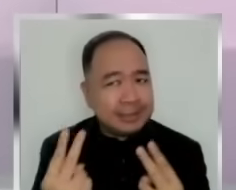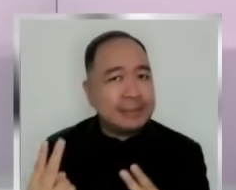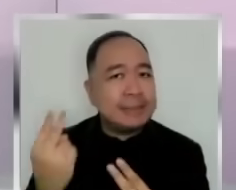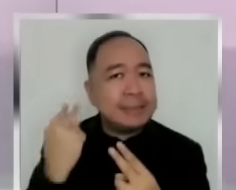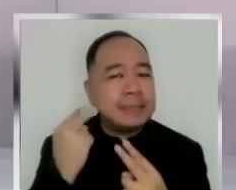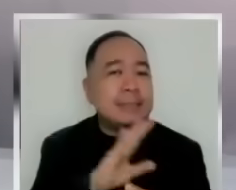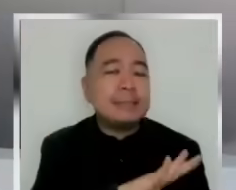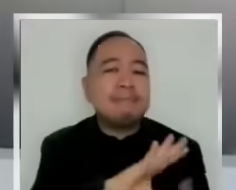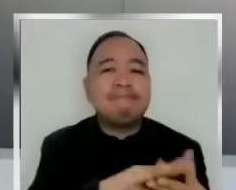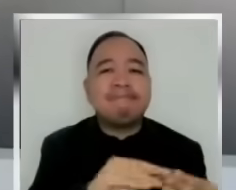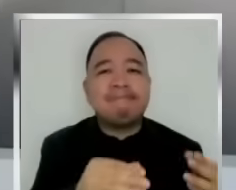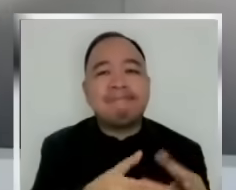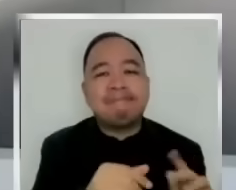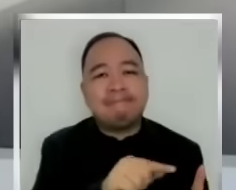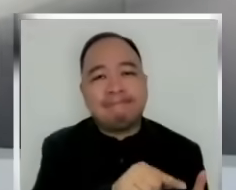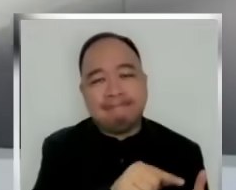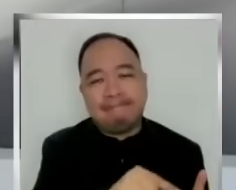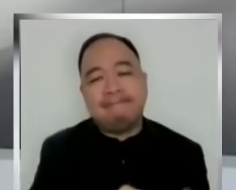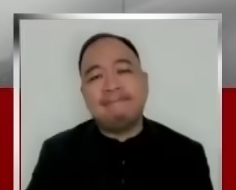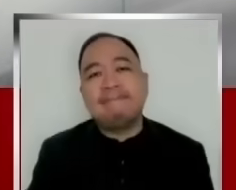Salazar.